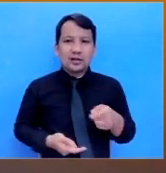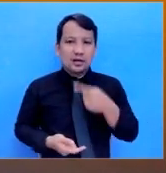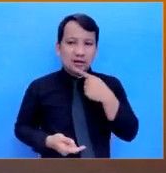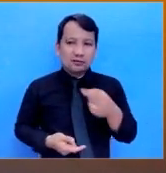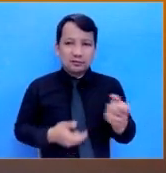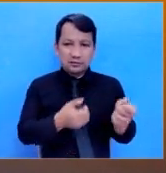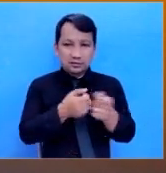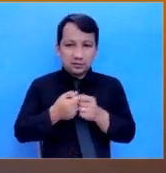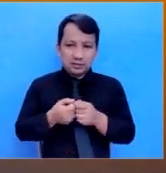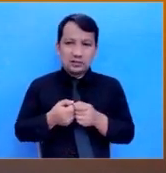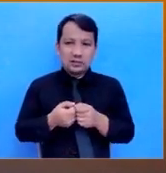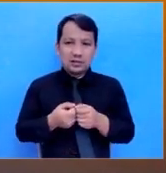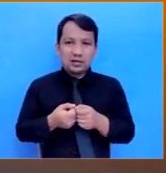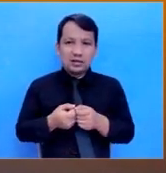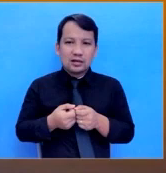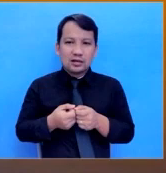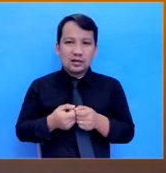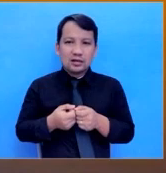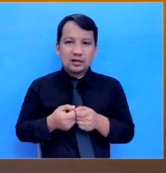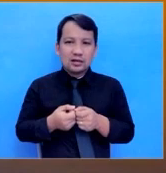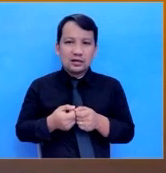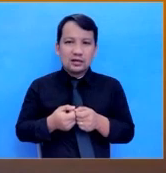ng kulungan.